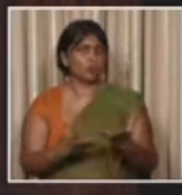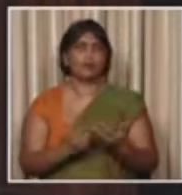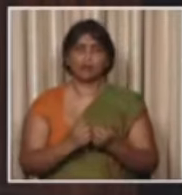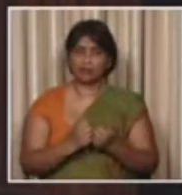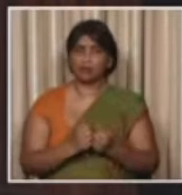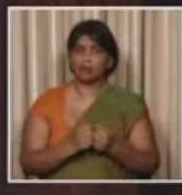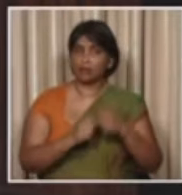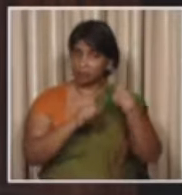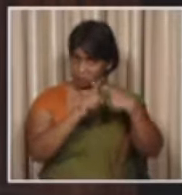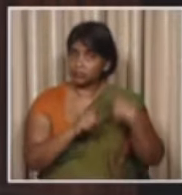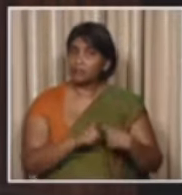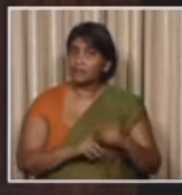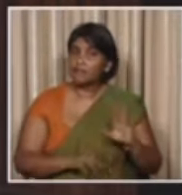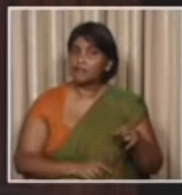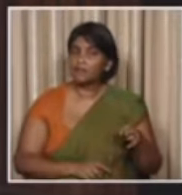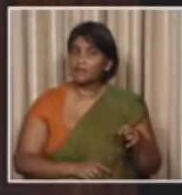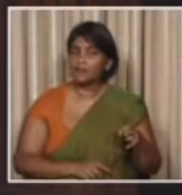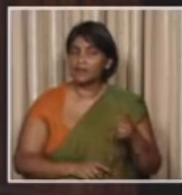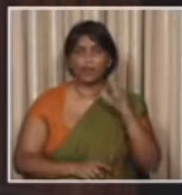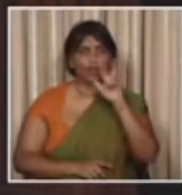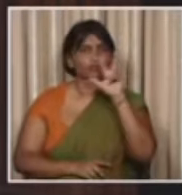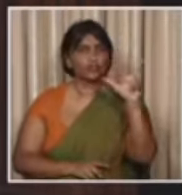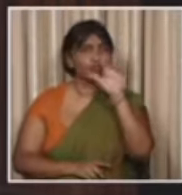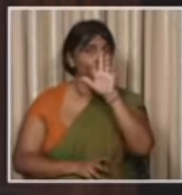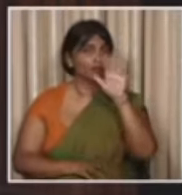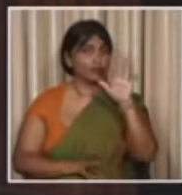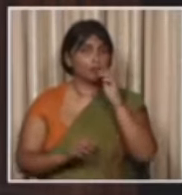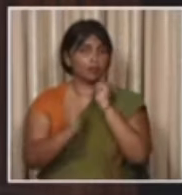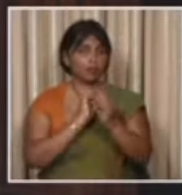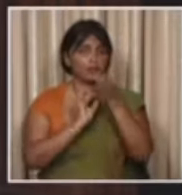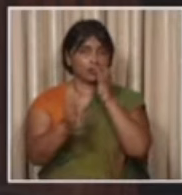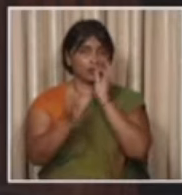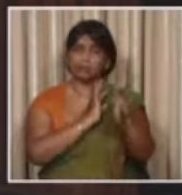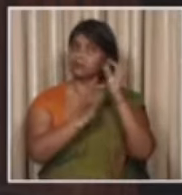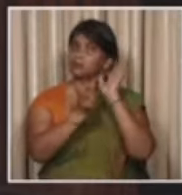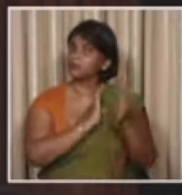මේව ගණනයක් කරලා තියෙනවද අසුවට වසුනමේ කොච්චර බස් ගිනි තිබ්බද